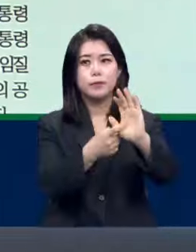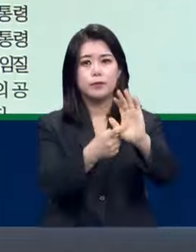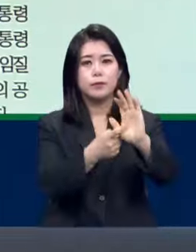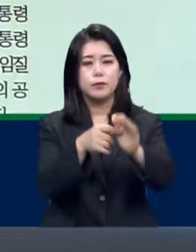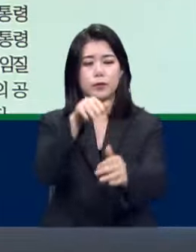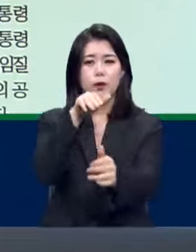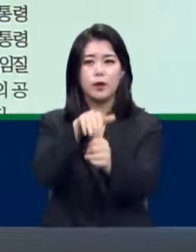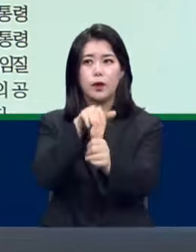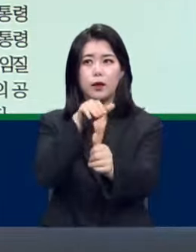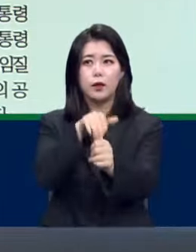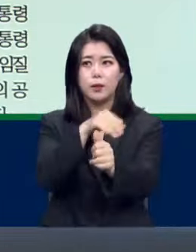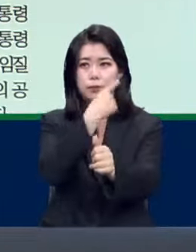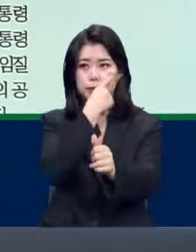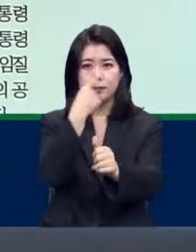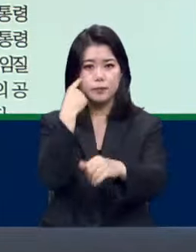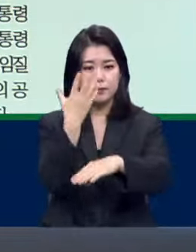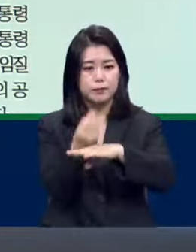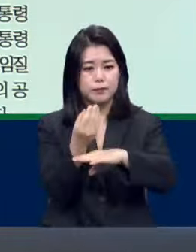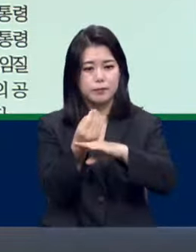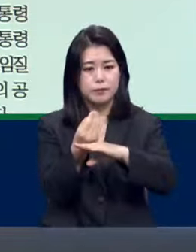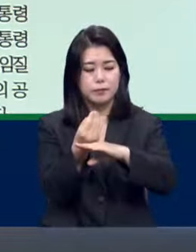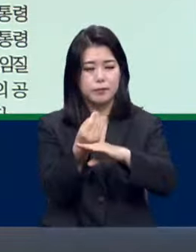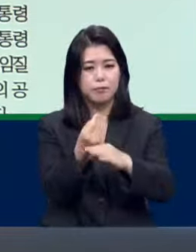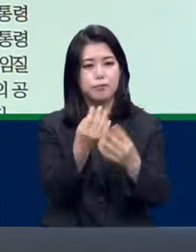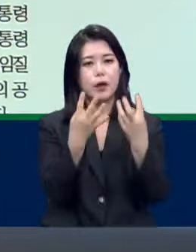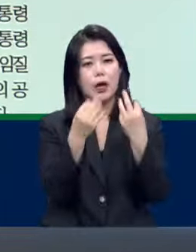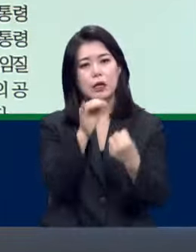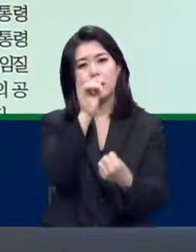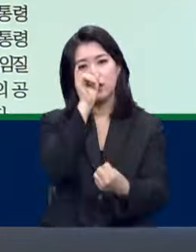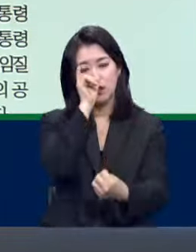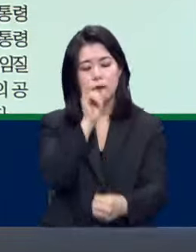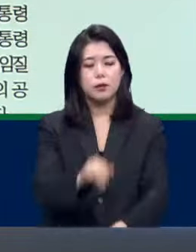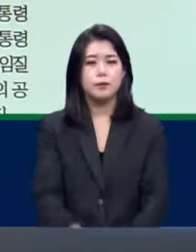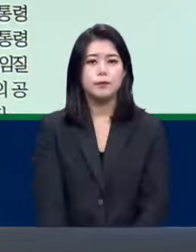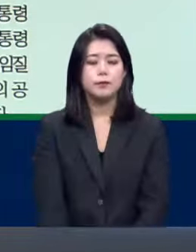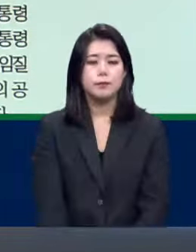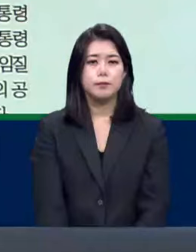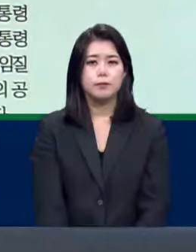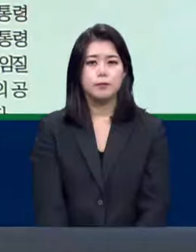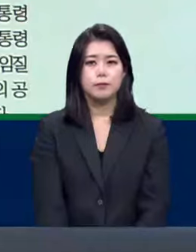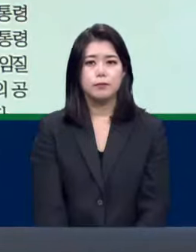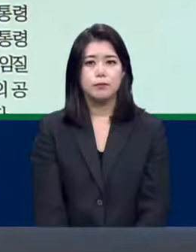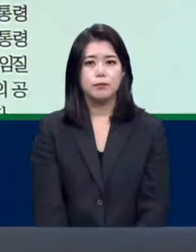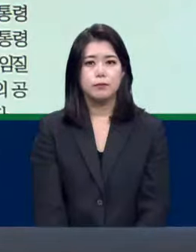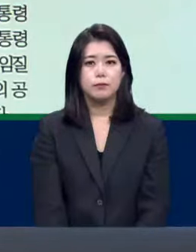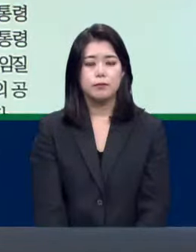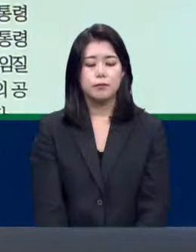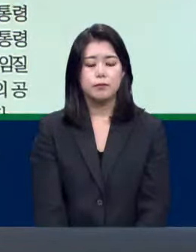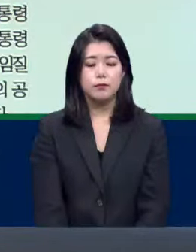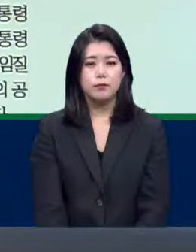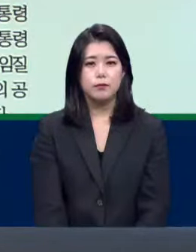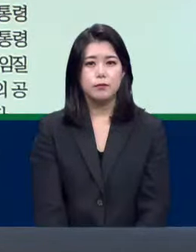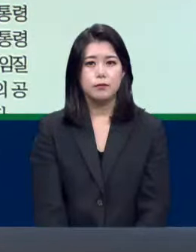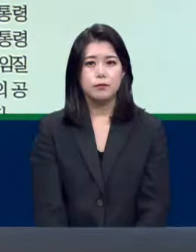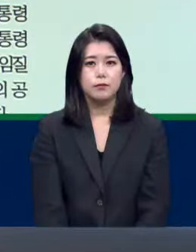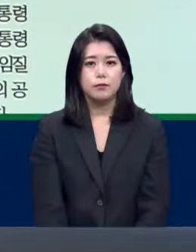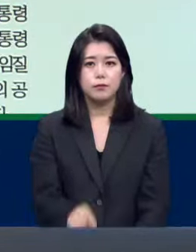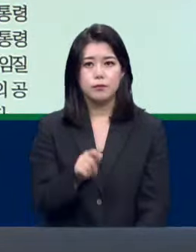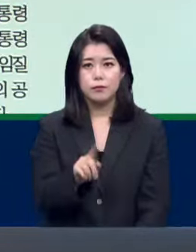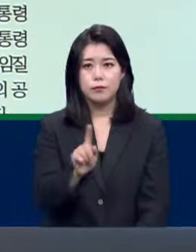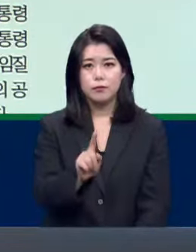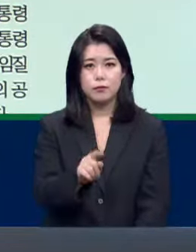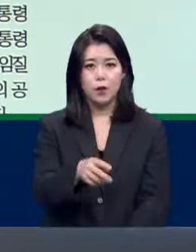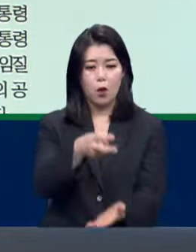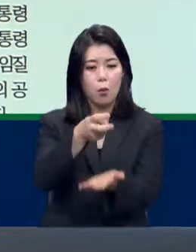입증 녹취 상당량 이다라는 겁니다 근데 이걸 보면 소대변 님 지금 이게 사실